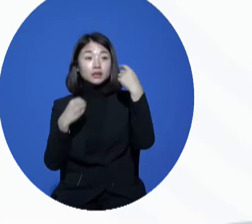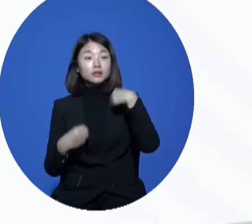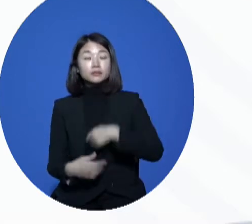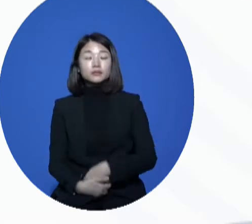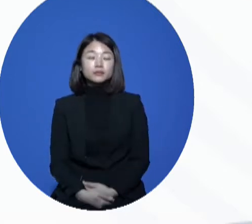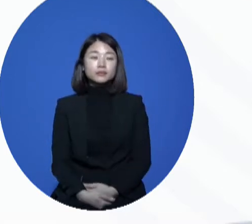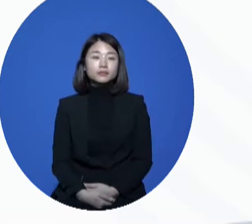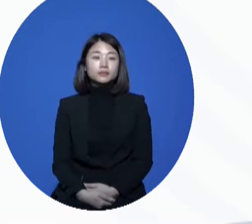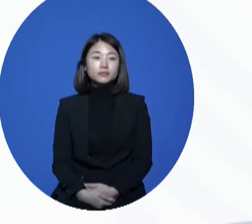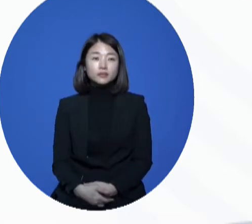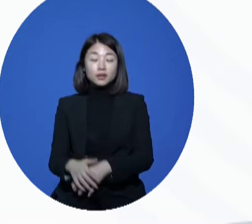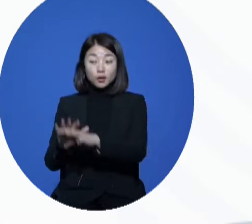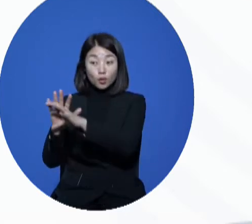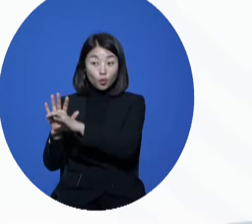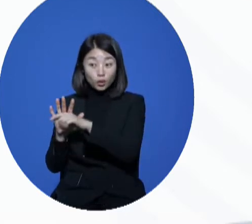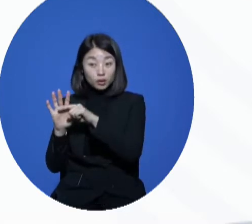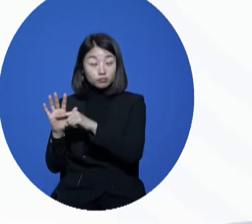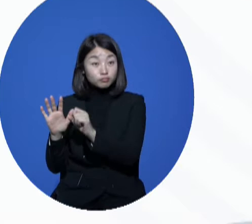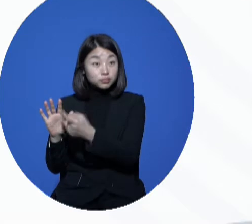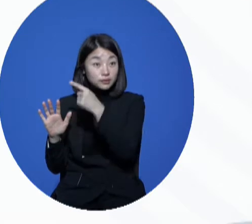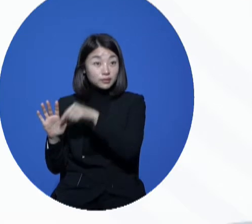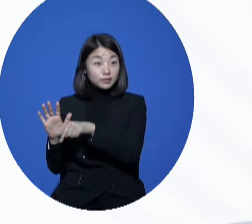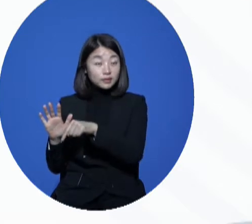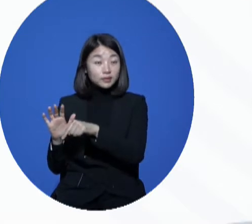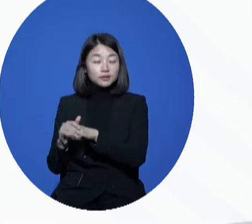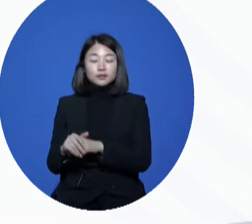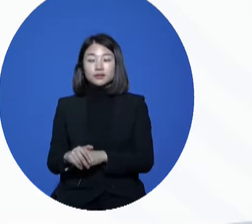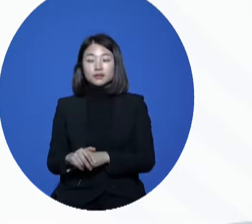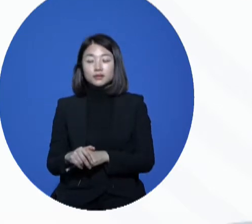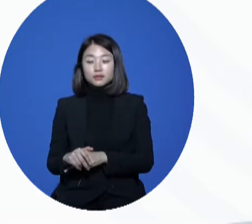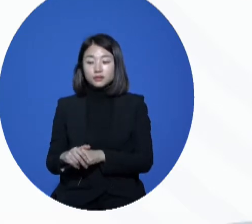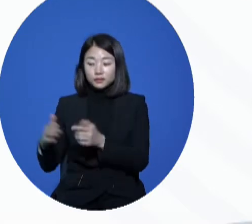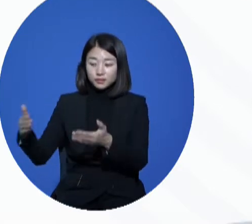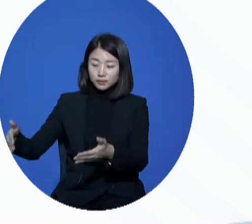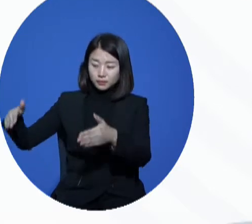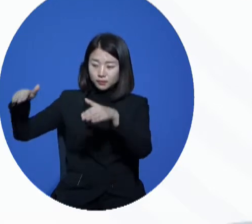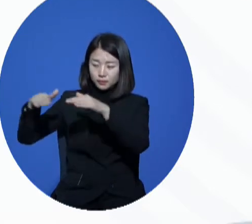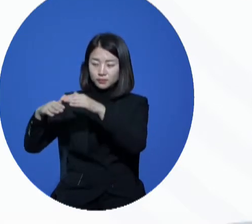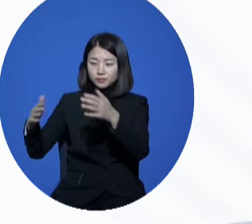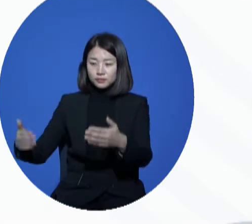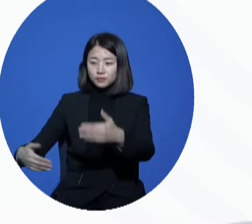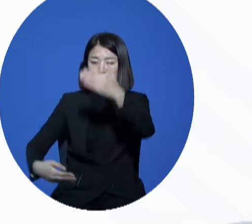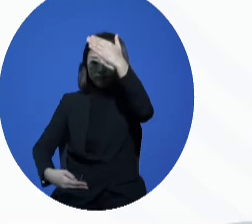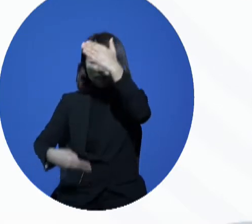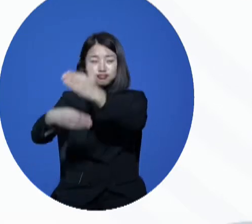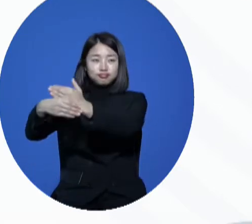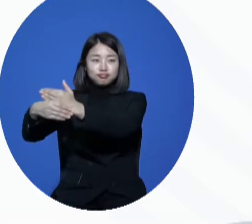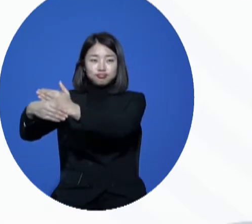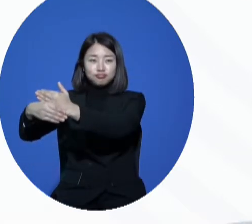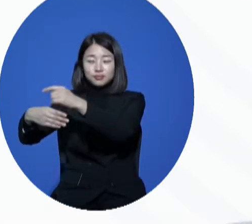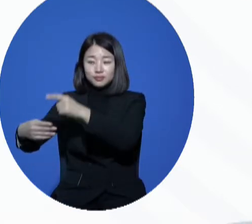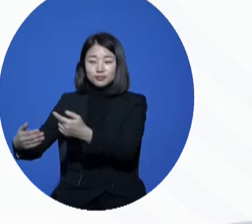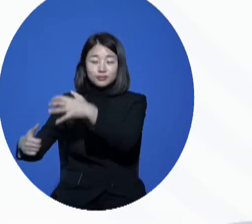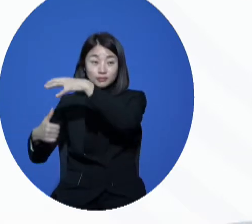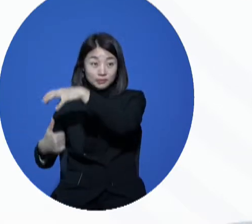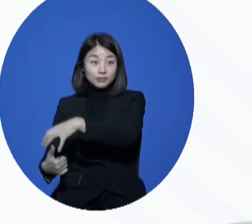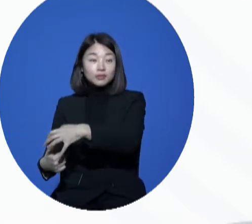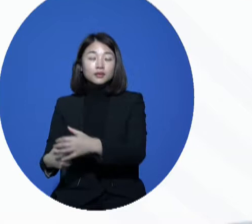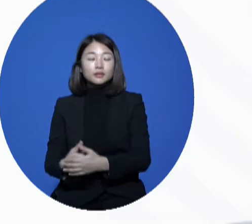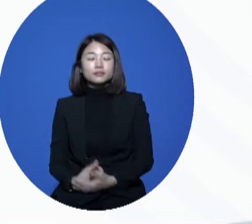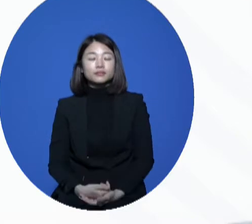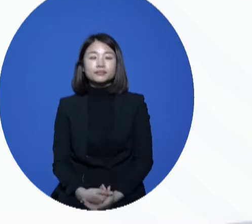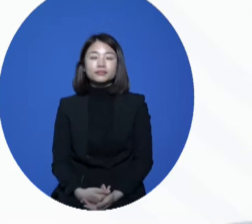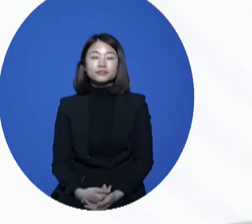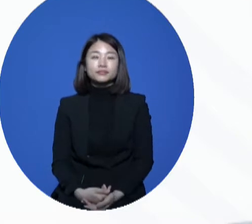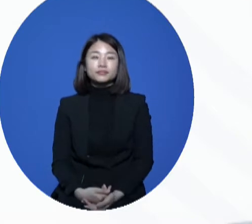중단되었습니다. 코로나가 닥쳤을 때에 그리고 이 시설들이 봉쇄에 들어가면서 또한